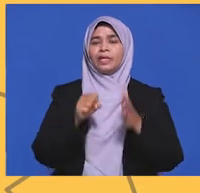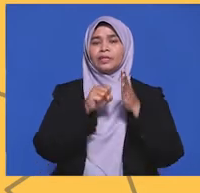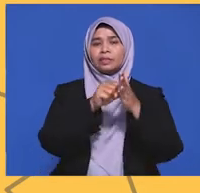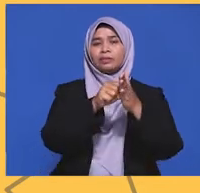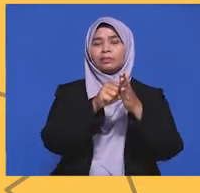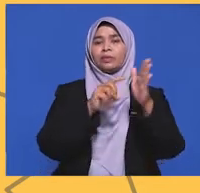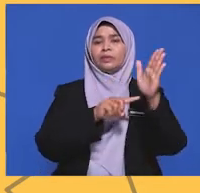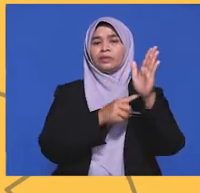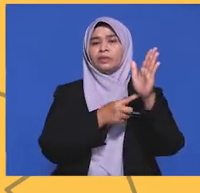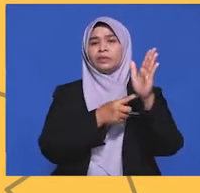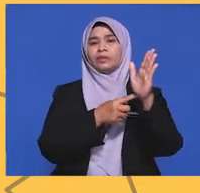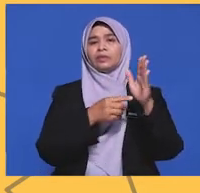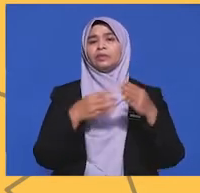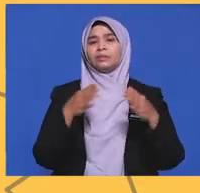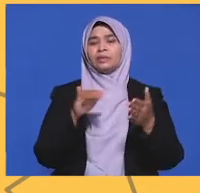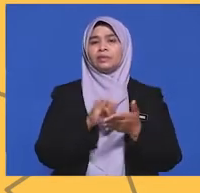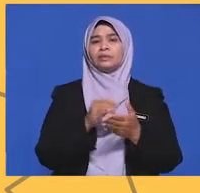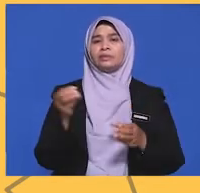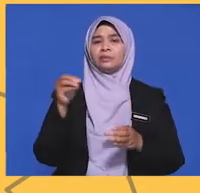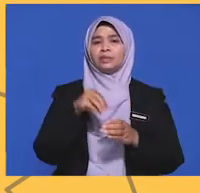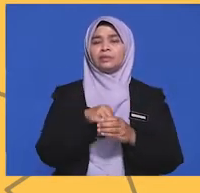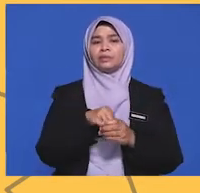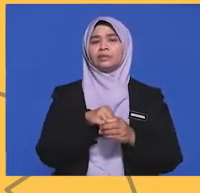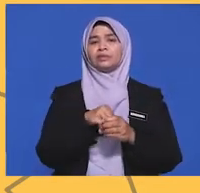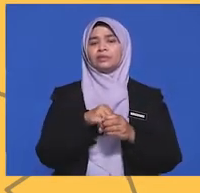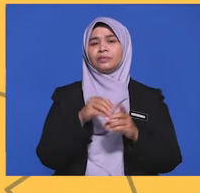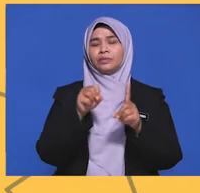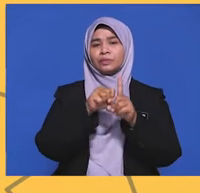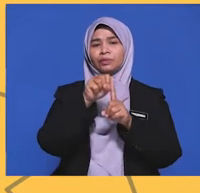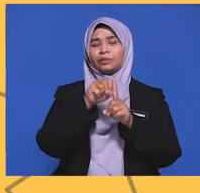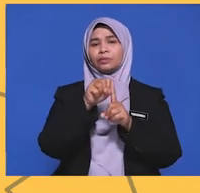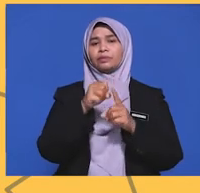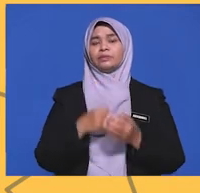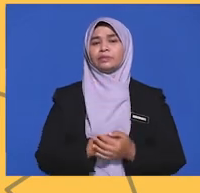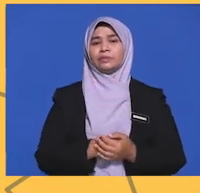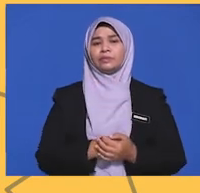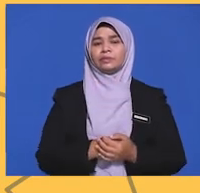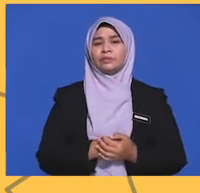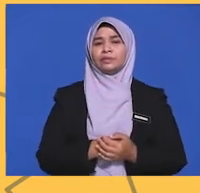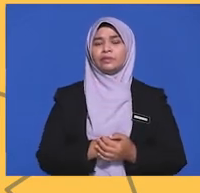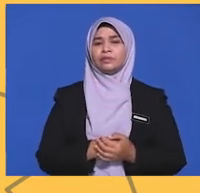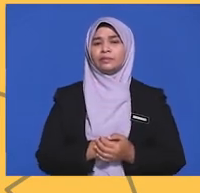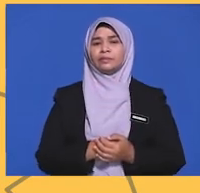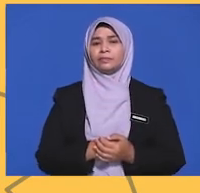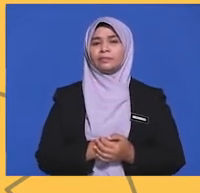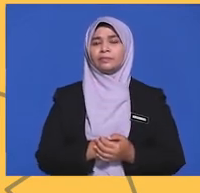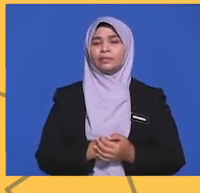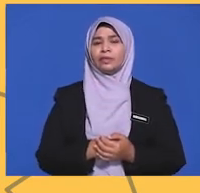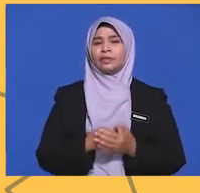Simbol mula. Kemudian, simbol input untuk menerima kemasukan data dari